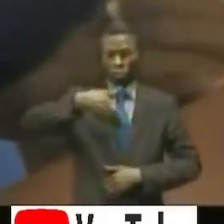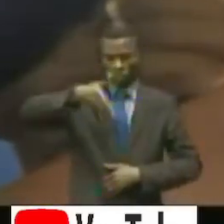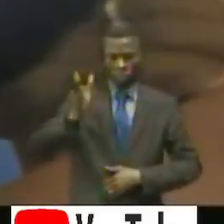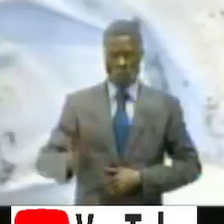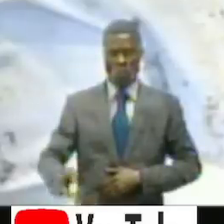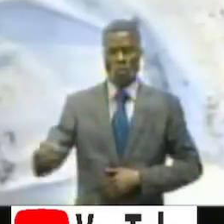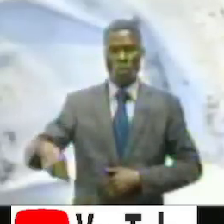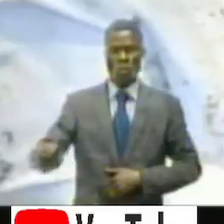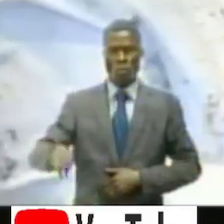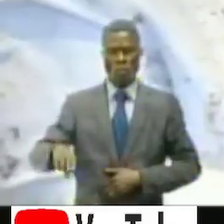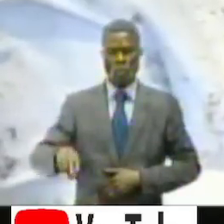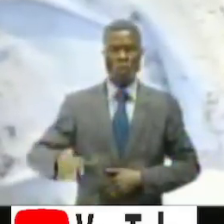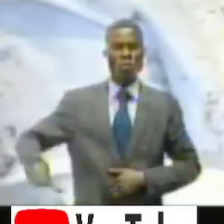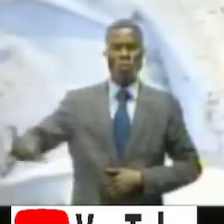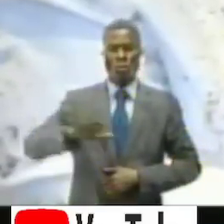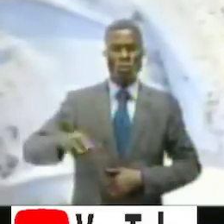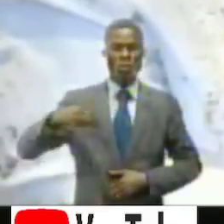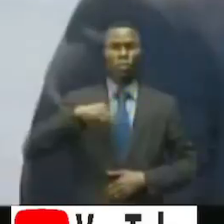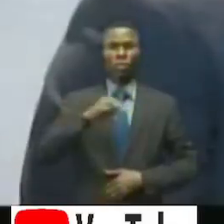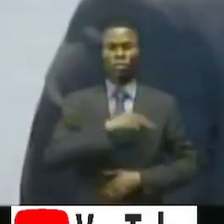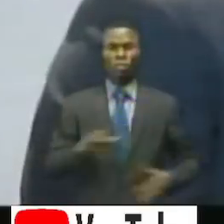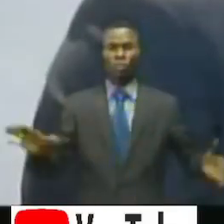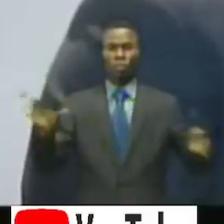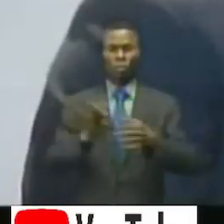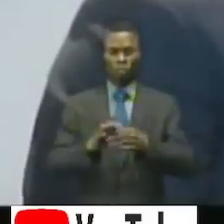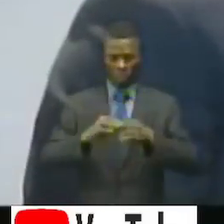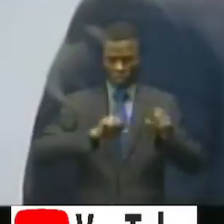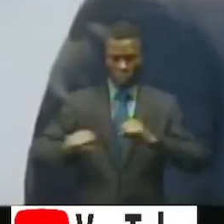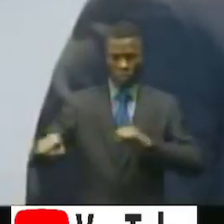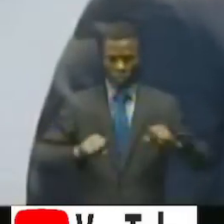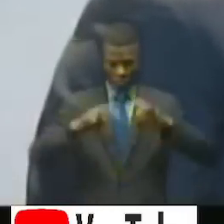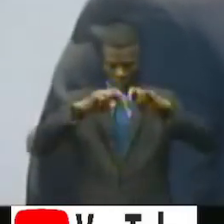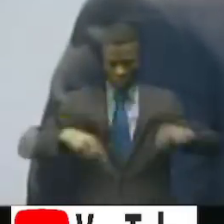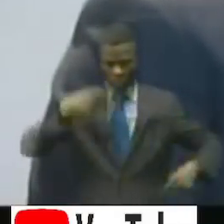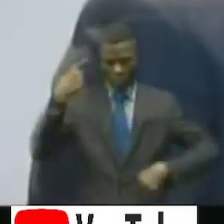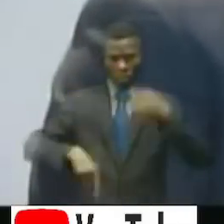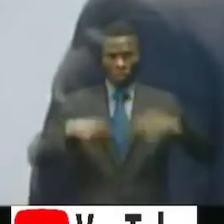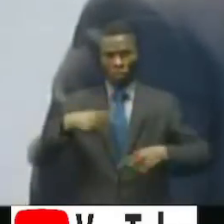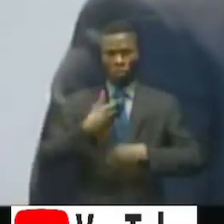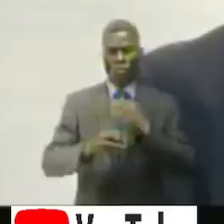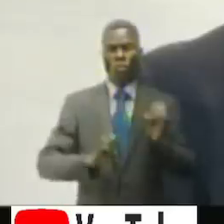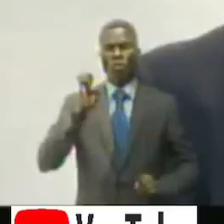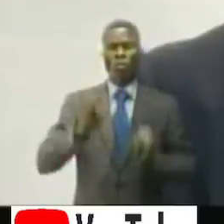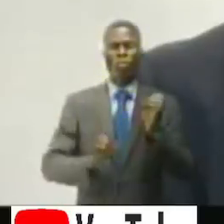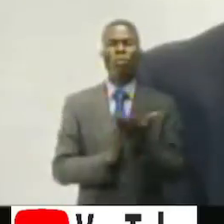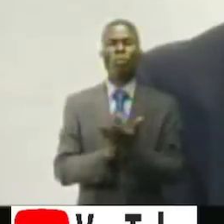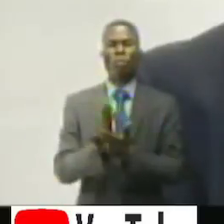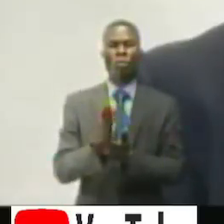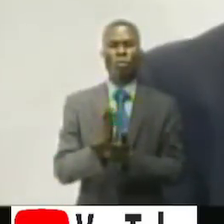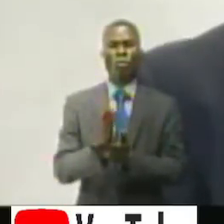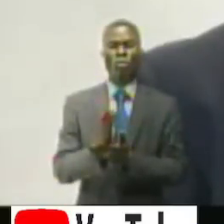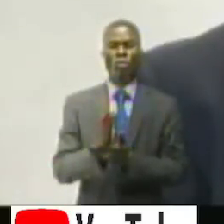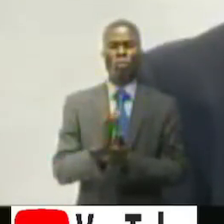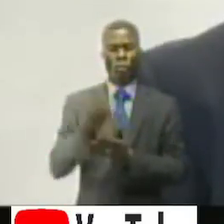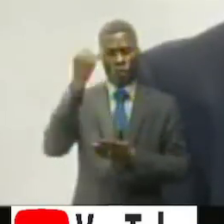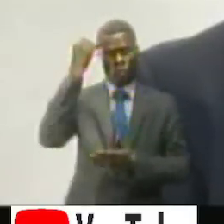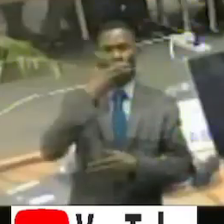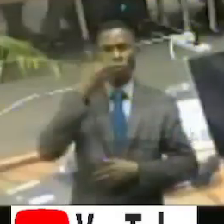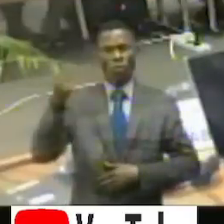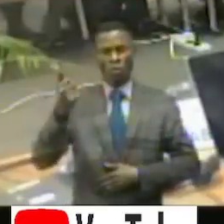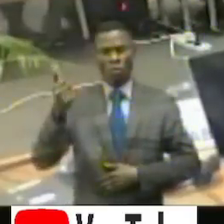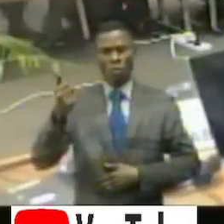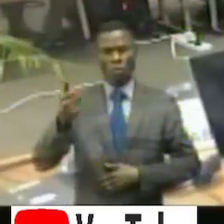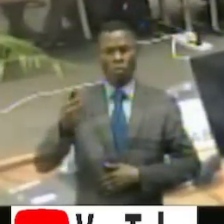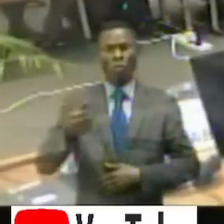régionaux des États membres vont ensemble examiner, discuter et valider correctement les lignes directrices et les cadres